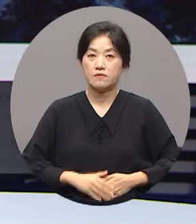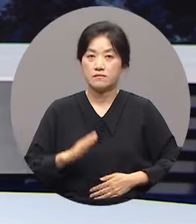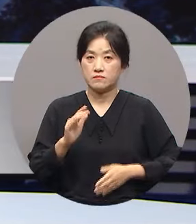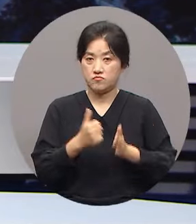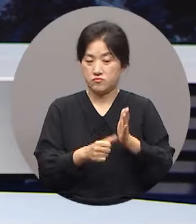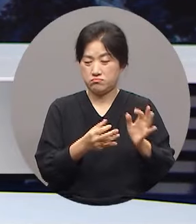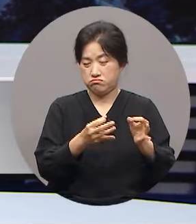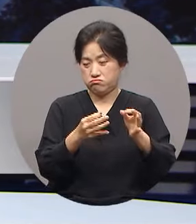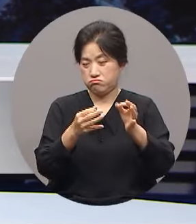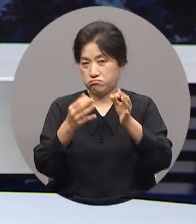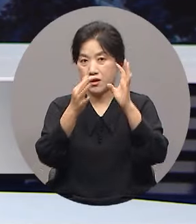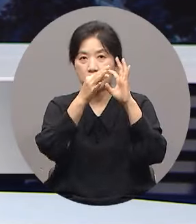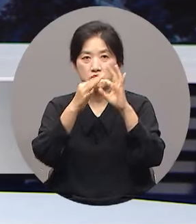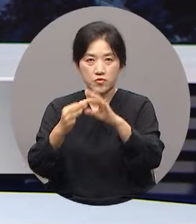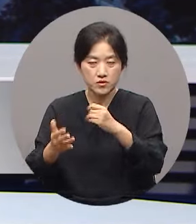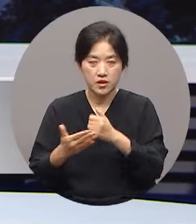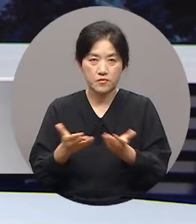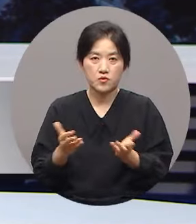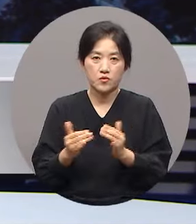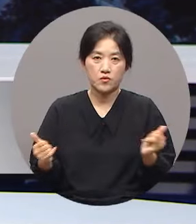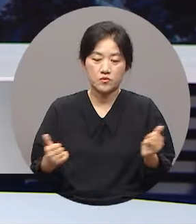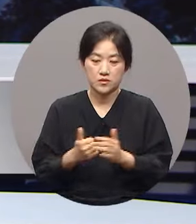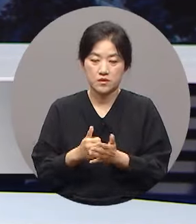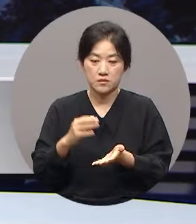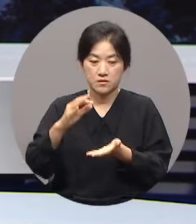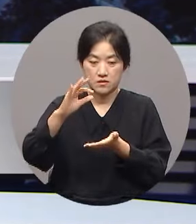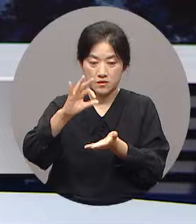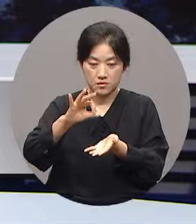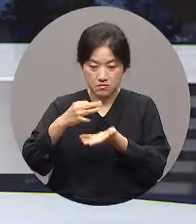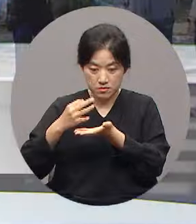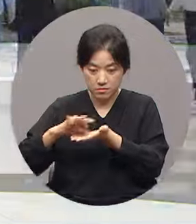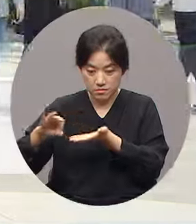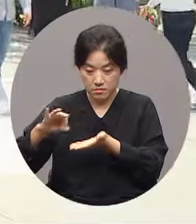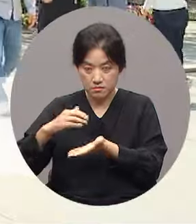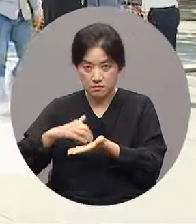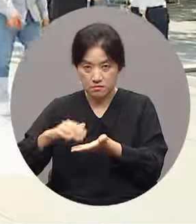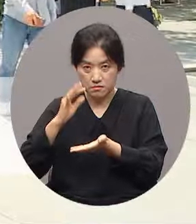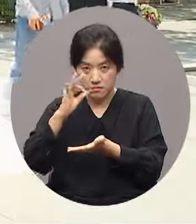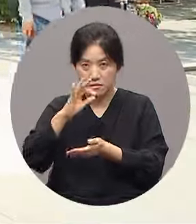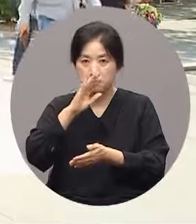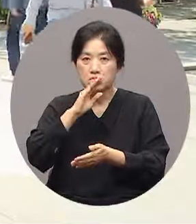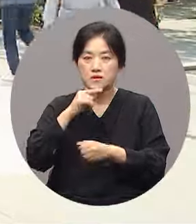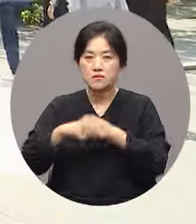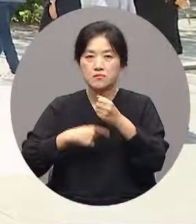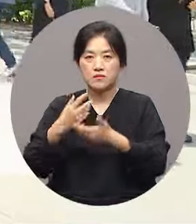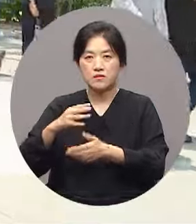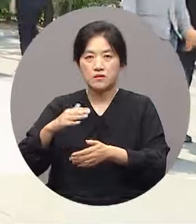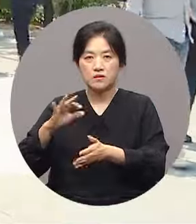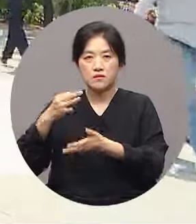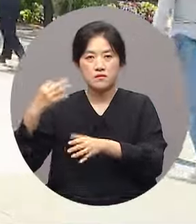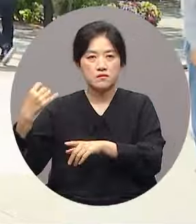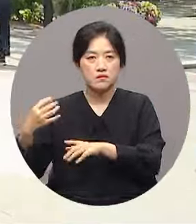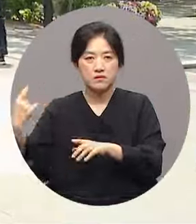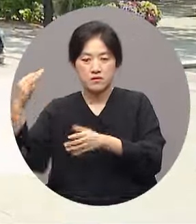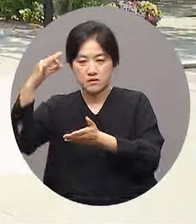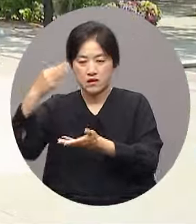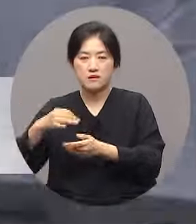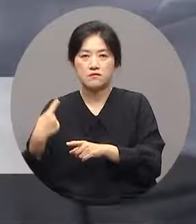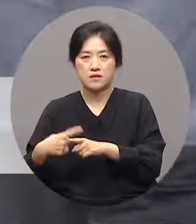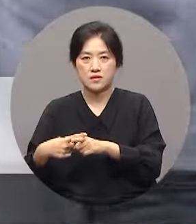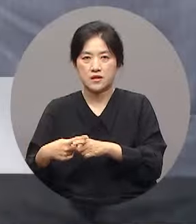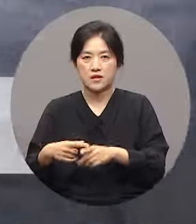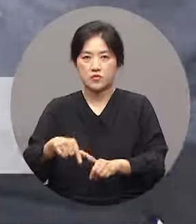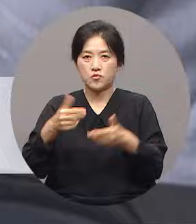고물가 계속되면서 근로자들의 실질 임금이 2년 연속 감소했습니다 고용노동부가 발표한